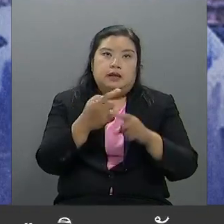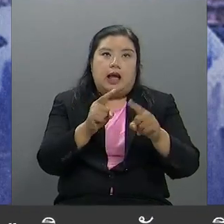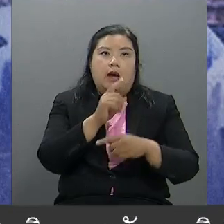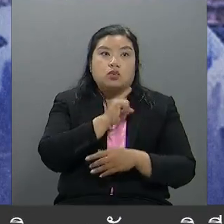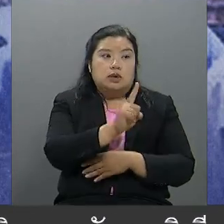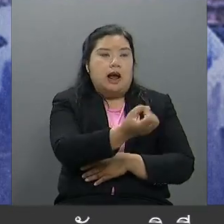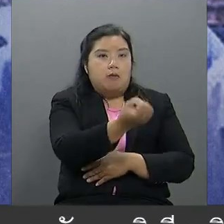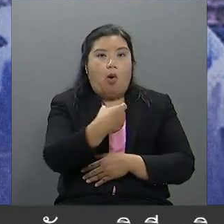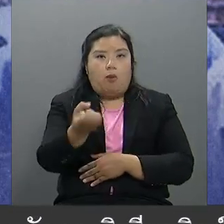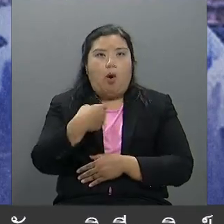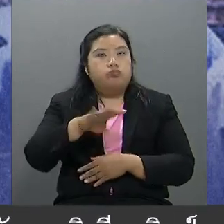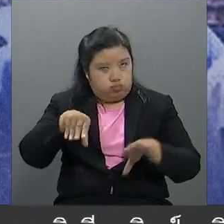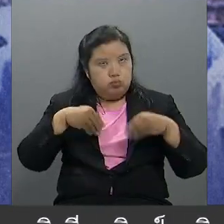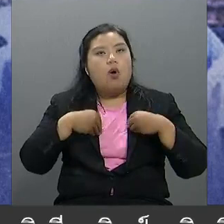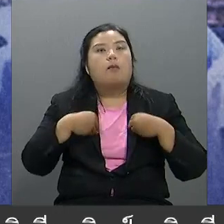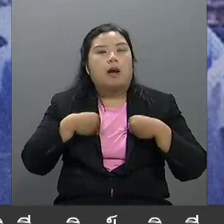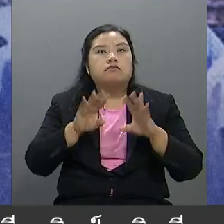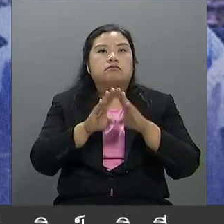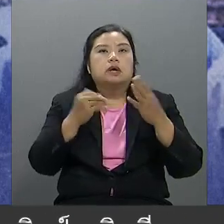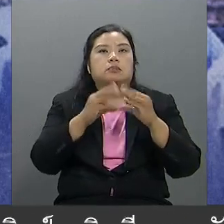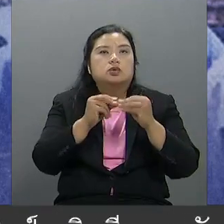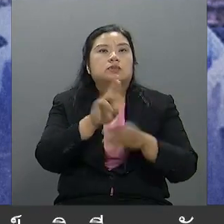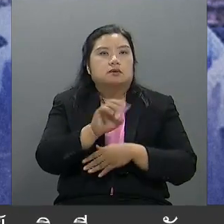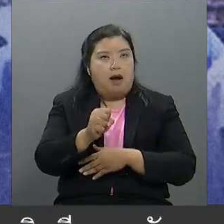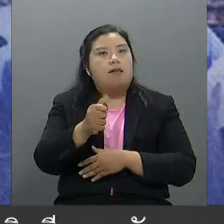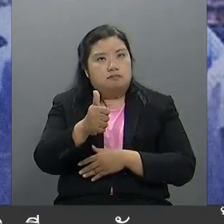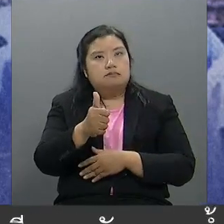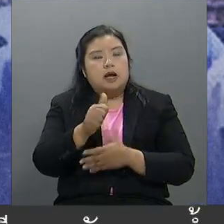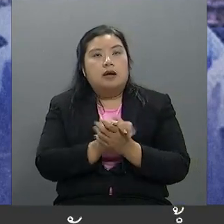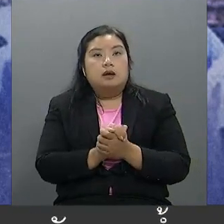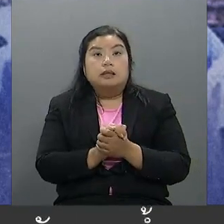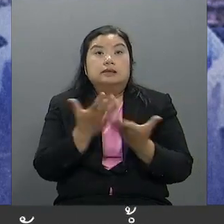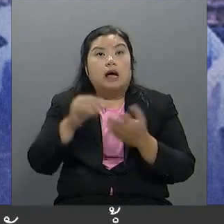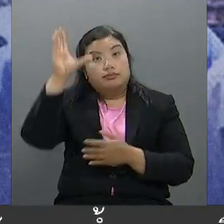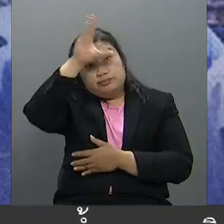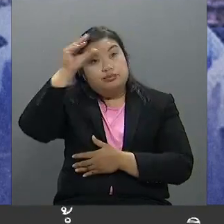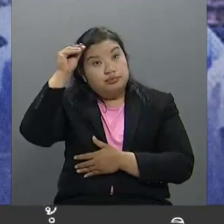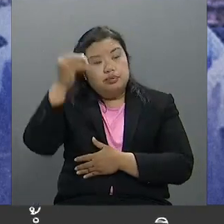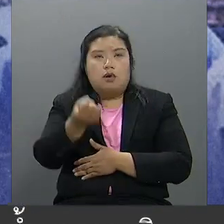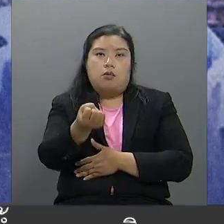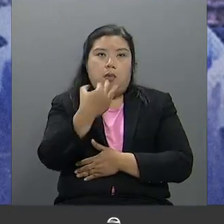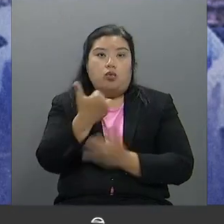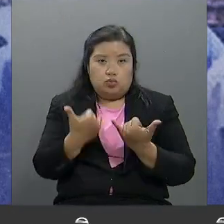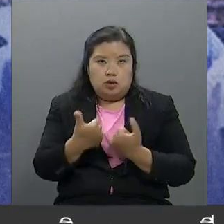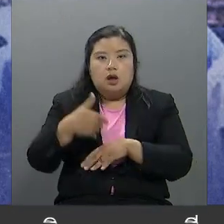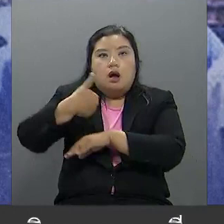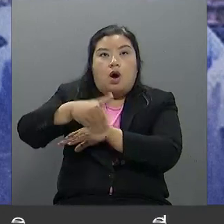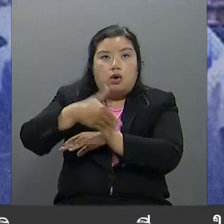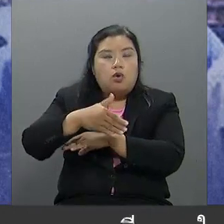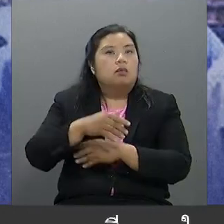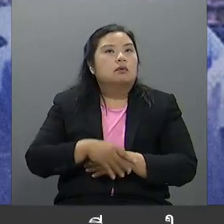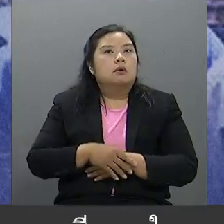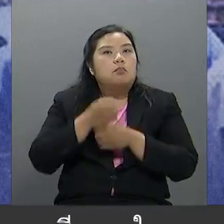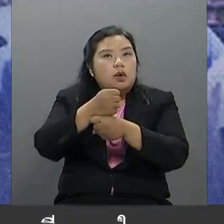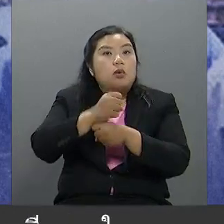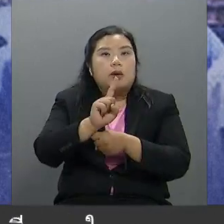ร่วมมือกันฮะครับผม ประธานสภาย้ำด้วยนะคะว่าสถานการณ์ข้างนอกสภาจะเป็นอย่างไรก็ตามก็ขอให้ส.ส.นั้น